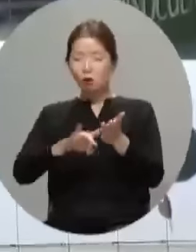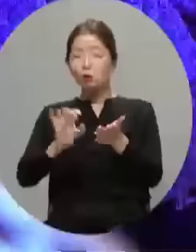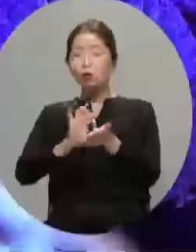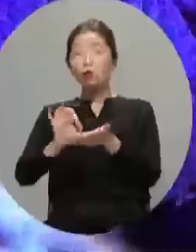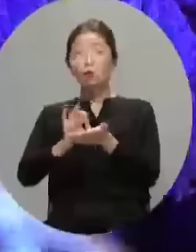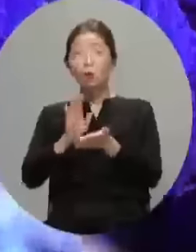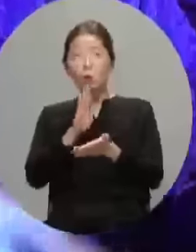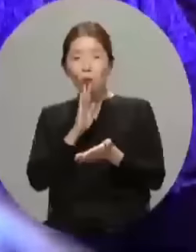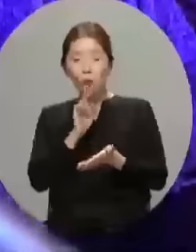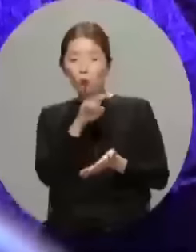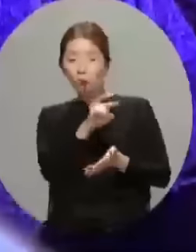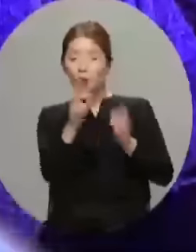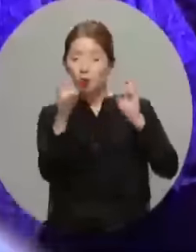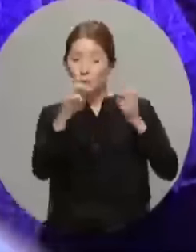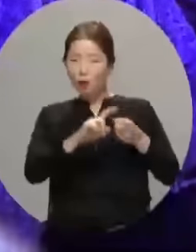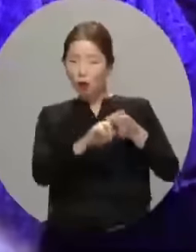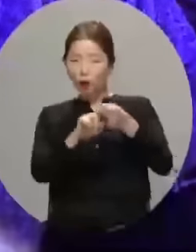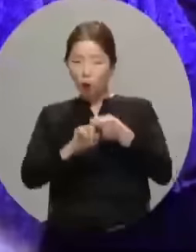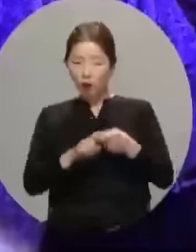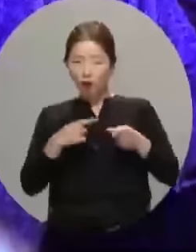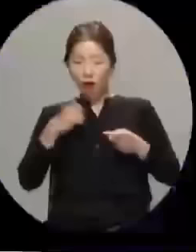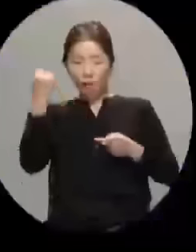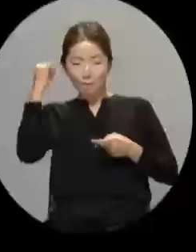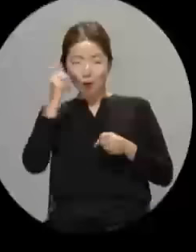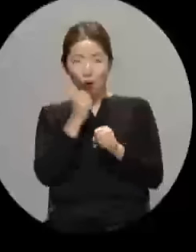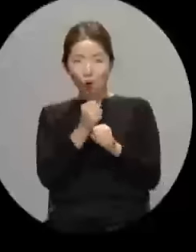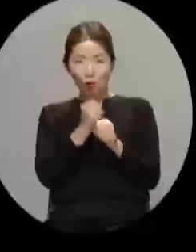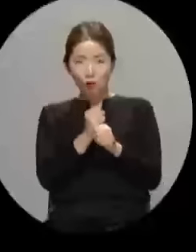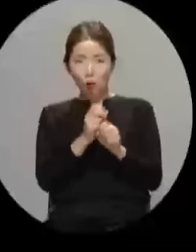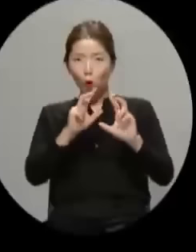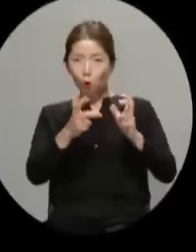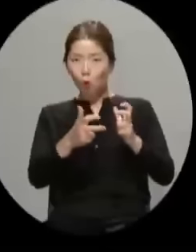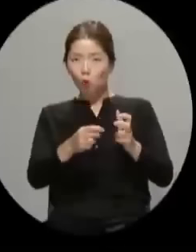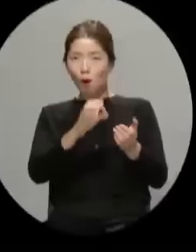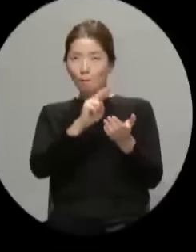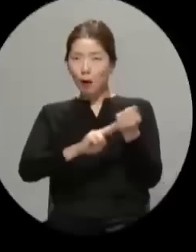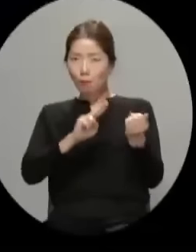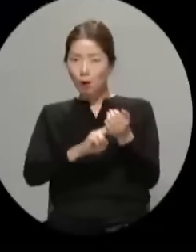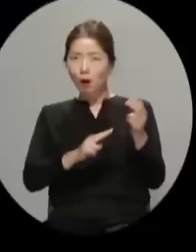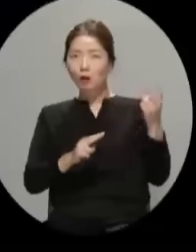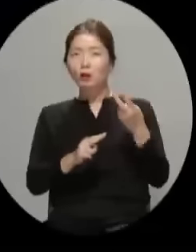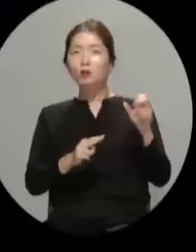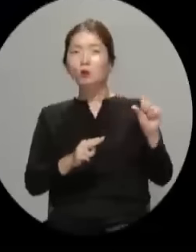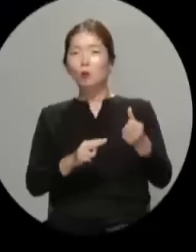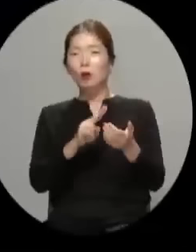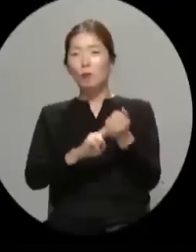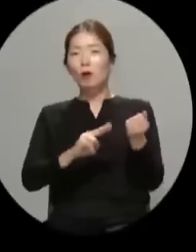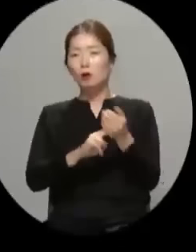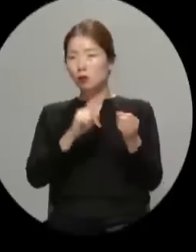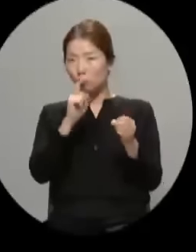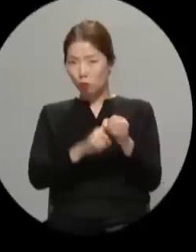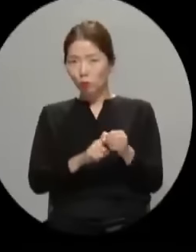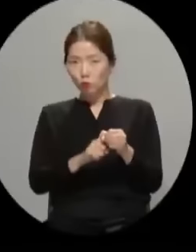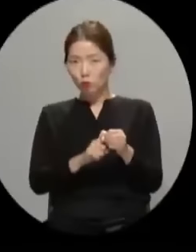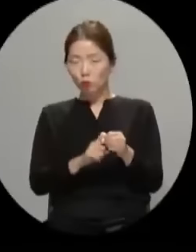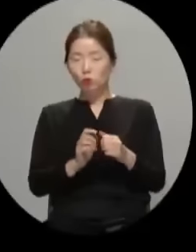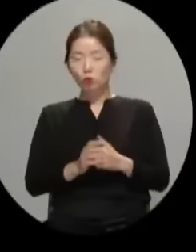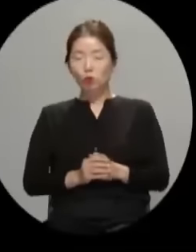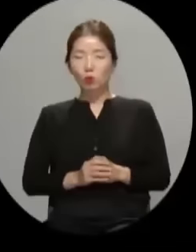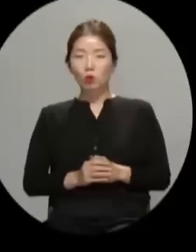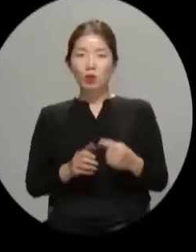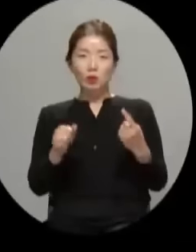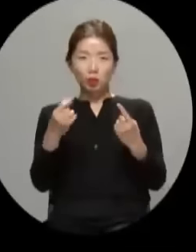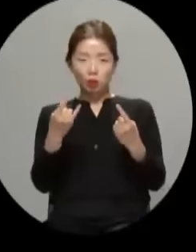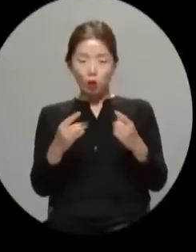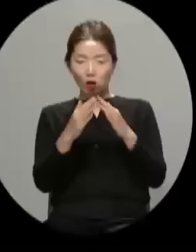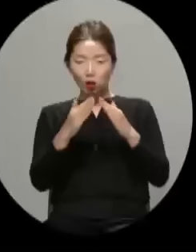충당하면서 캠틱과 연맹은 자신들이 개발했다는 드론 축구공을 최소 2,500대 팔 수 있는 구조로 이른바